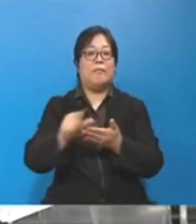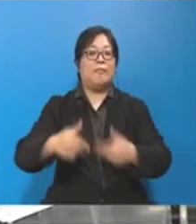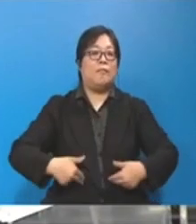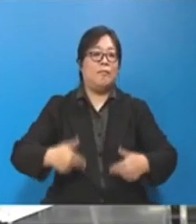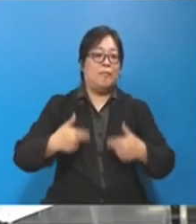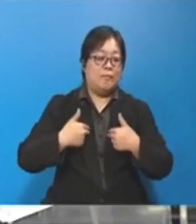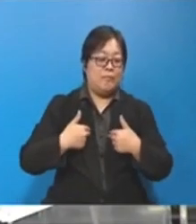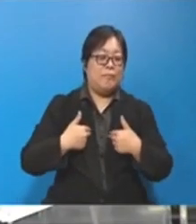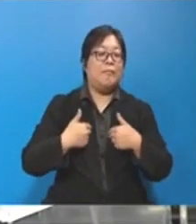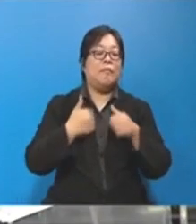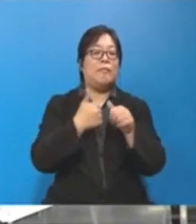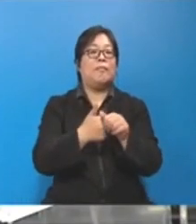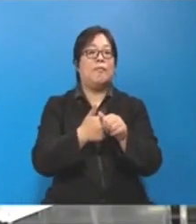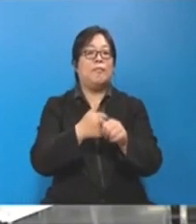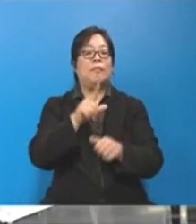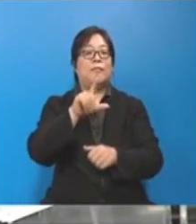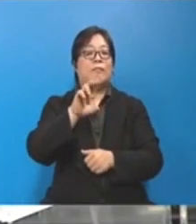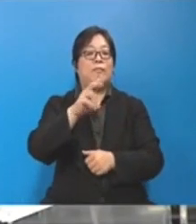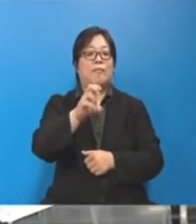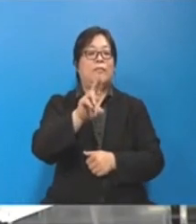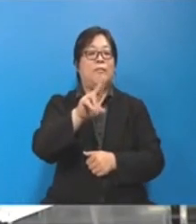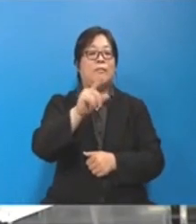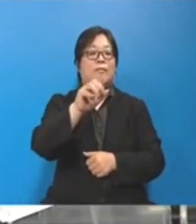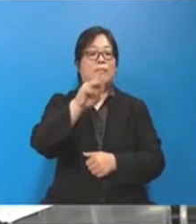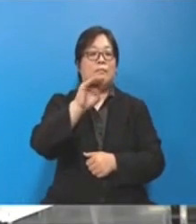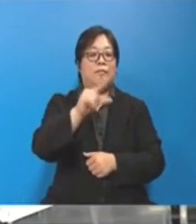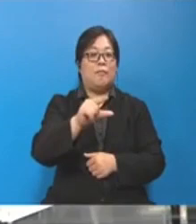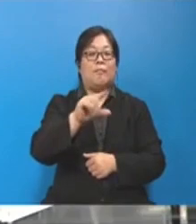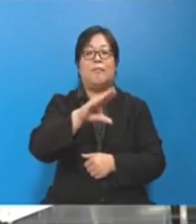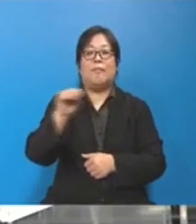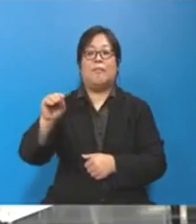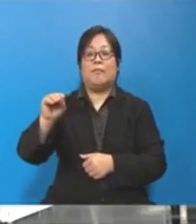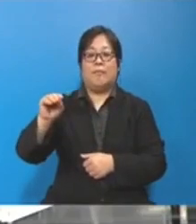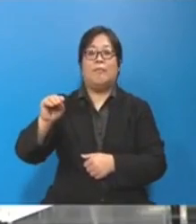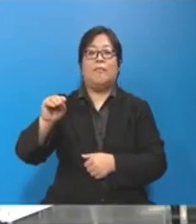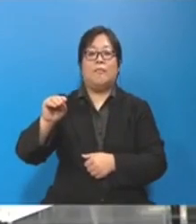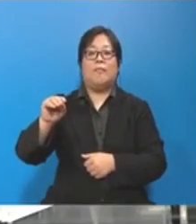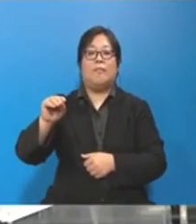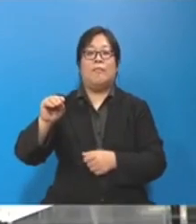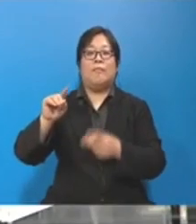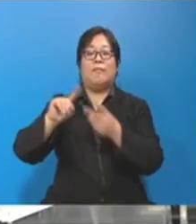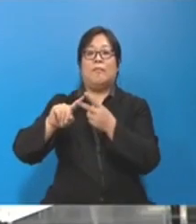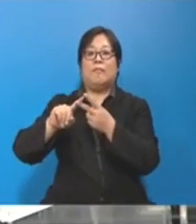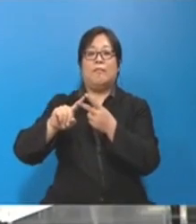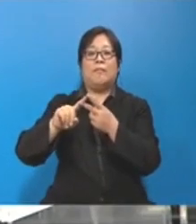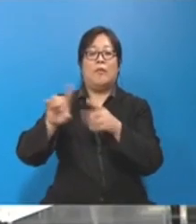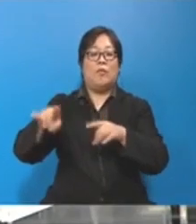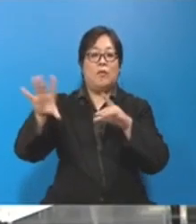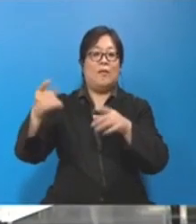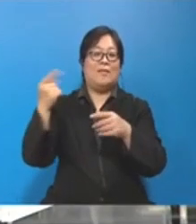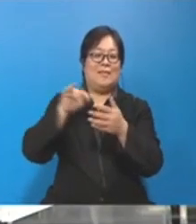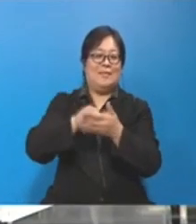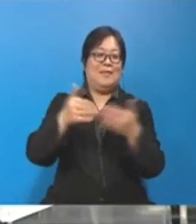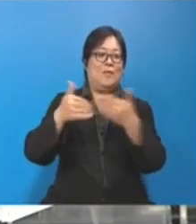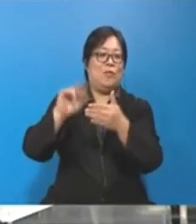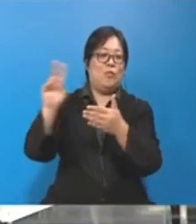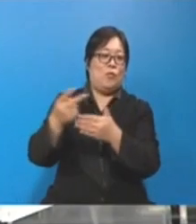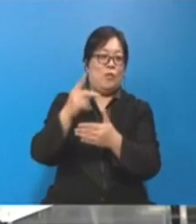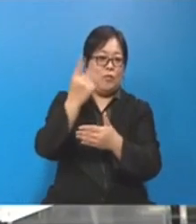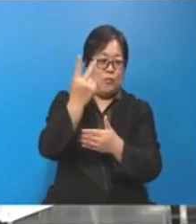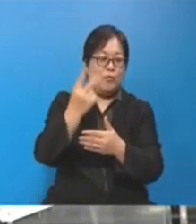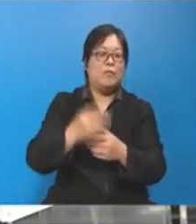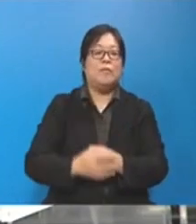Sara hidup yang diamalkan di negara ditembak disambung pada soal yang kedua play sangat teruskan dengan cepat yaitu negara